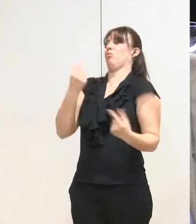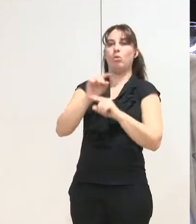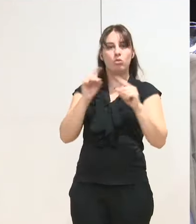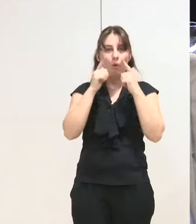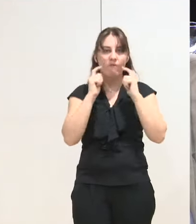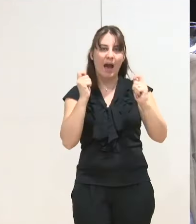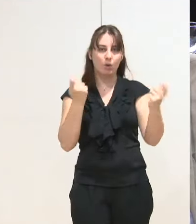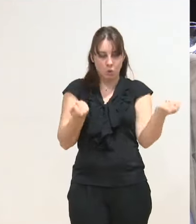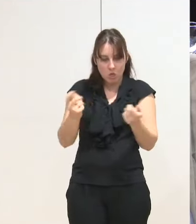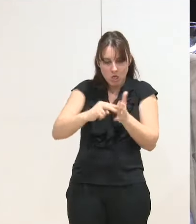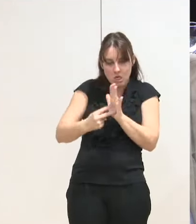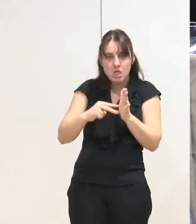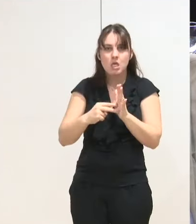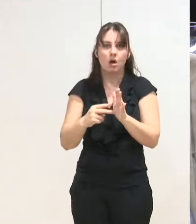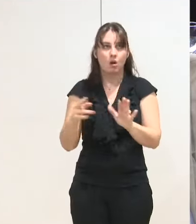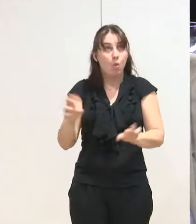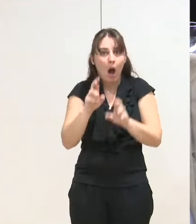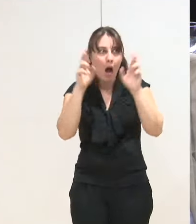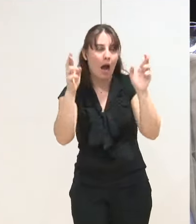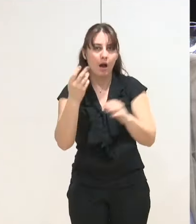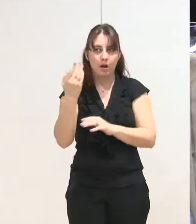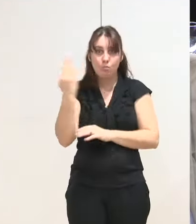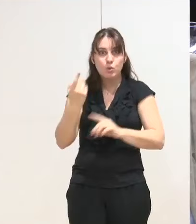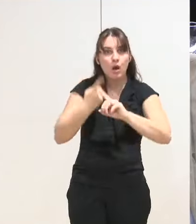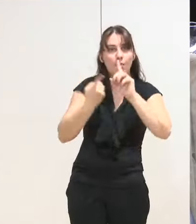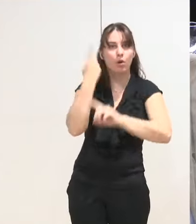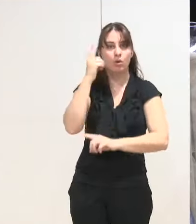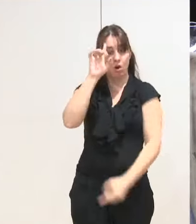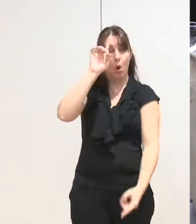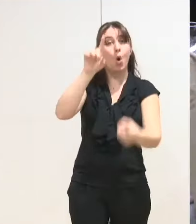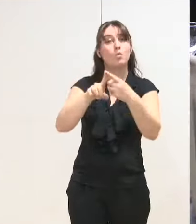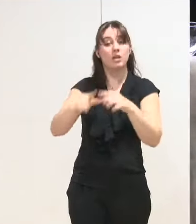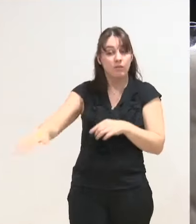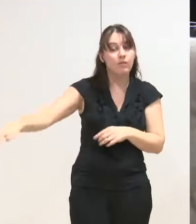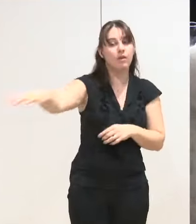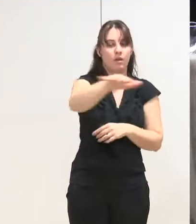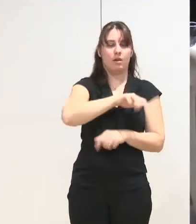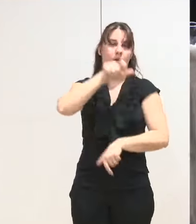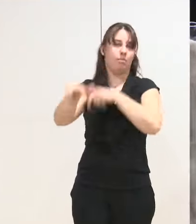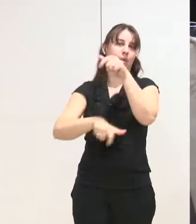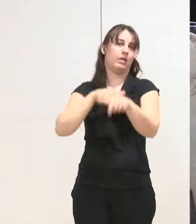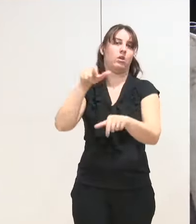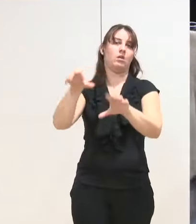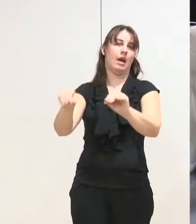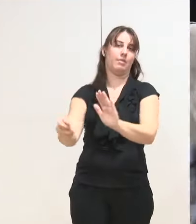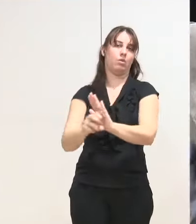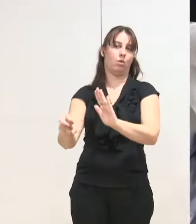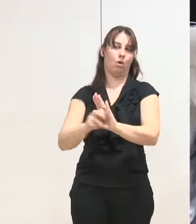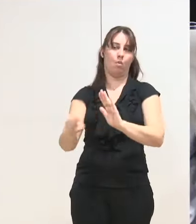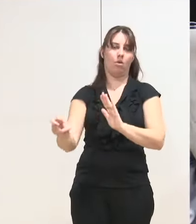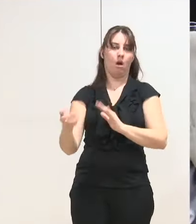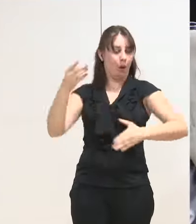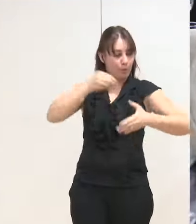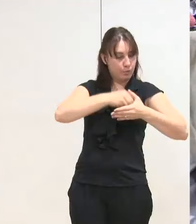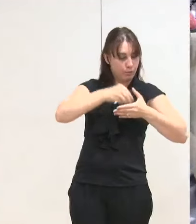précieuses devant être mises au seul service de l'intérêt général les marges de manœuvre ainsi dégagé